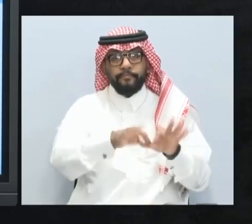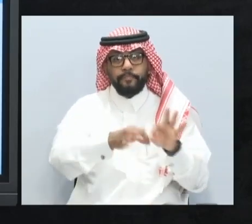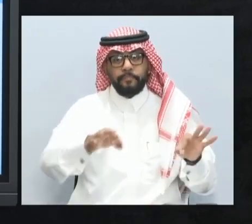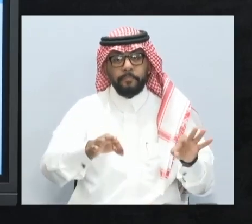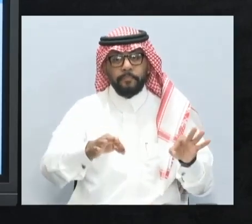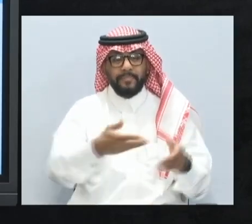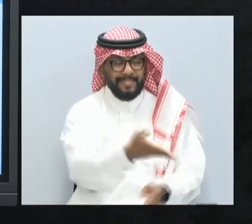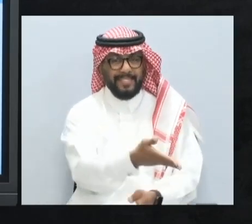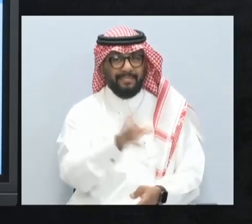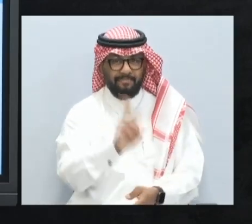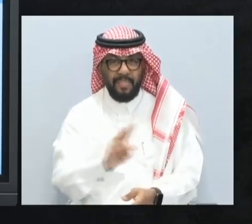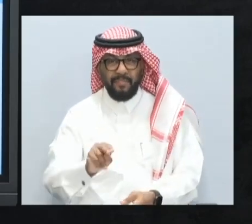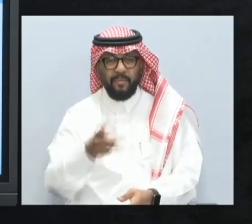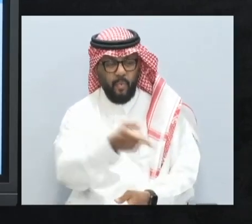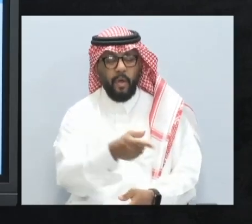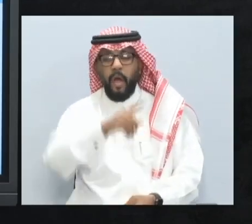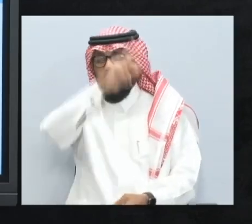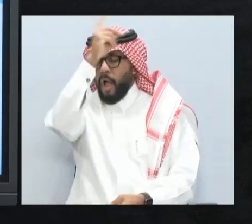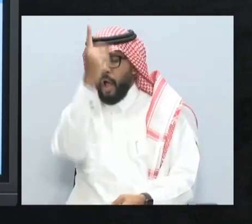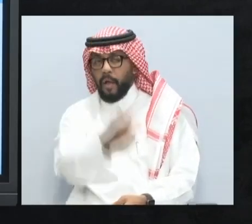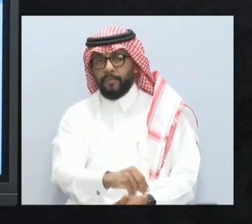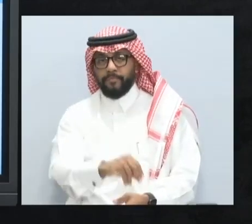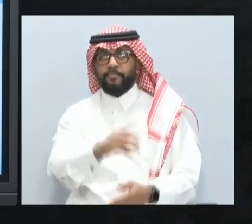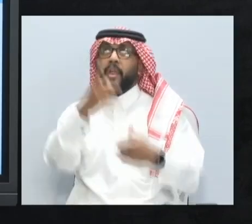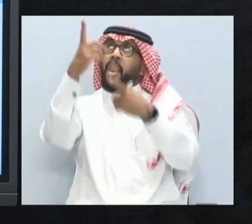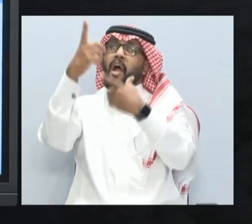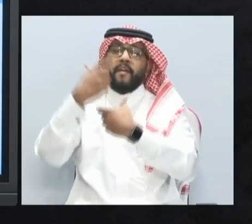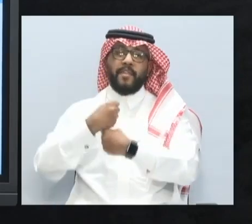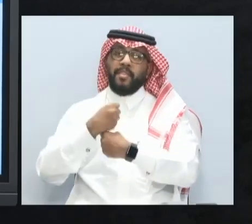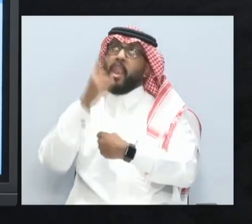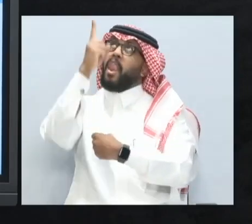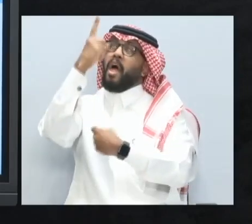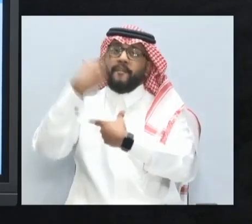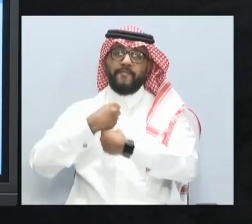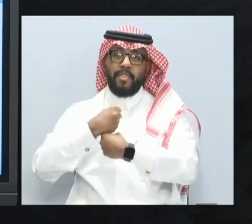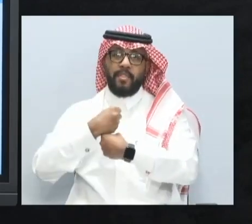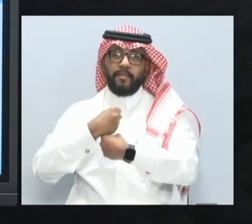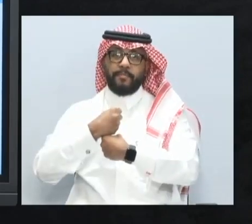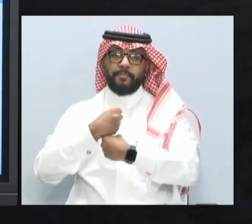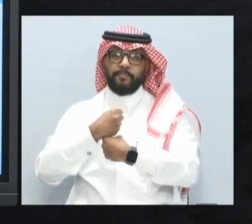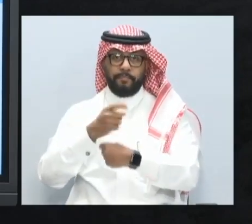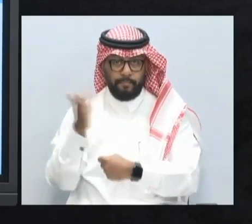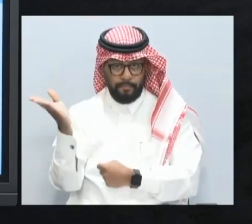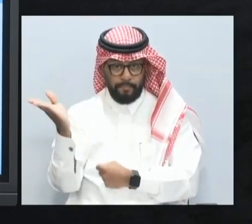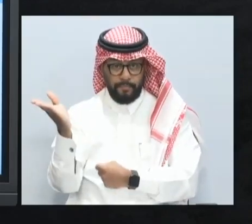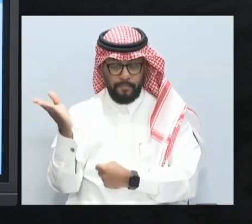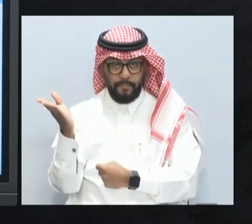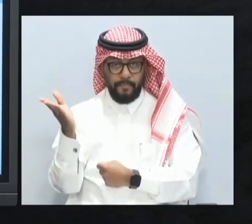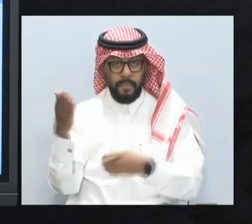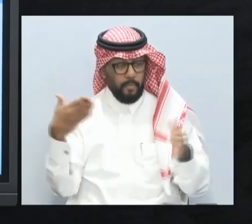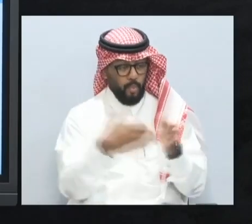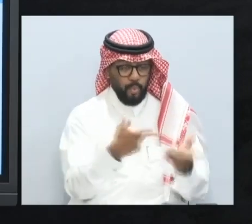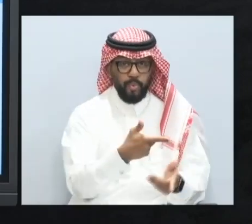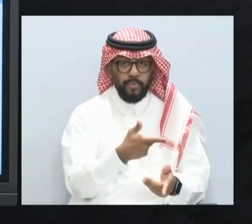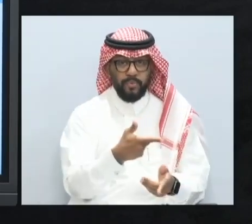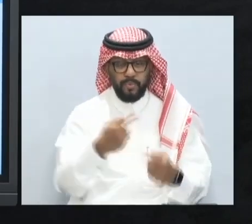ان يكون عمل واما ان يكون عمل نسال الله السلامه والعافيه هذه الاشياء الثلاثه اذا وقعت ما النتيجه